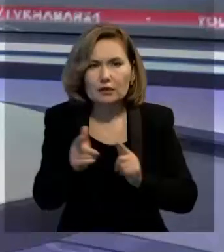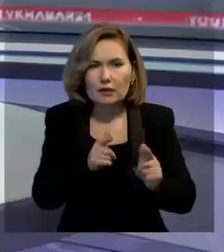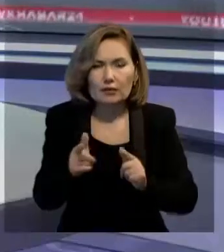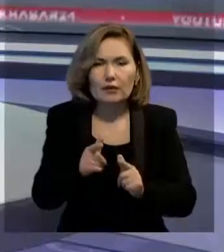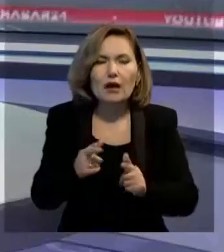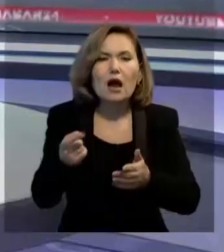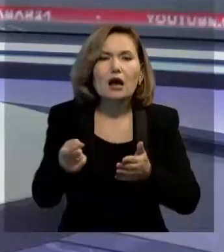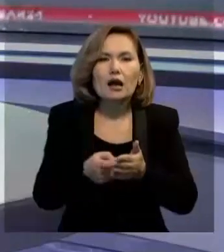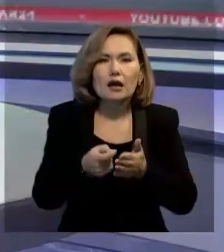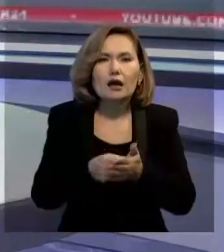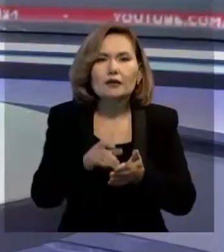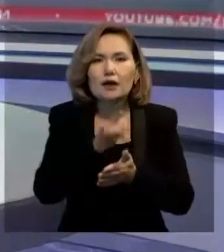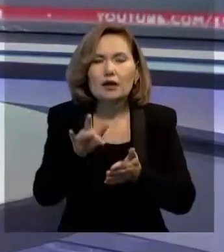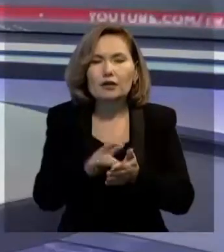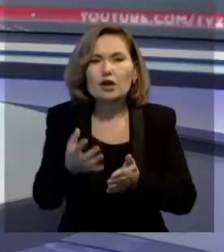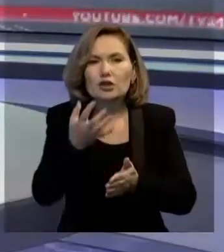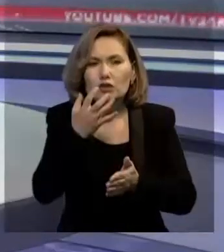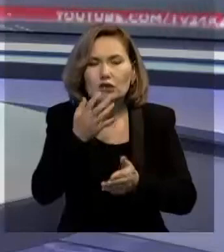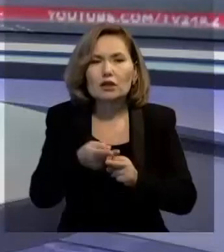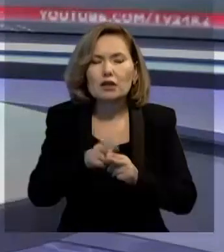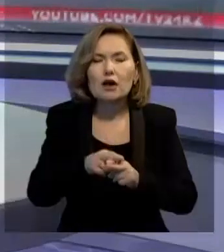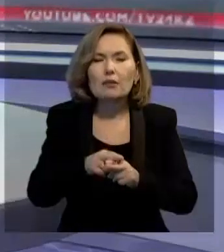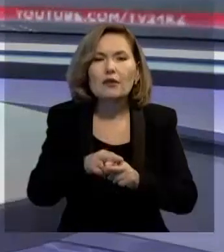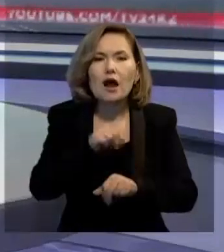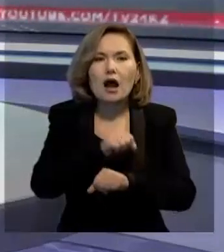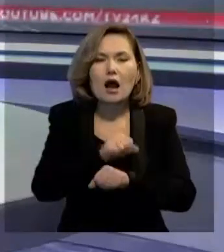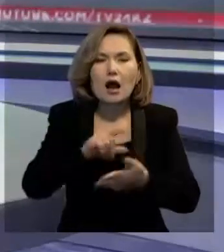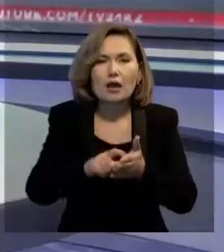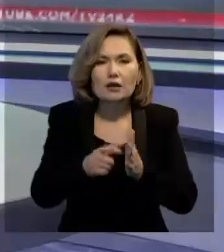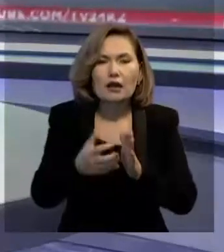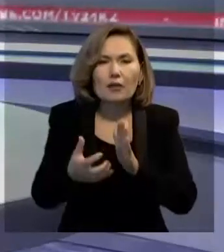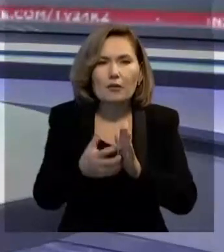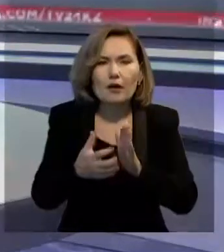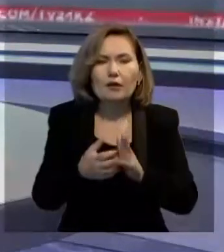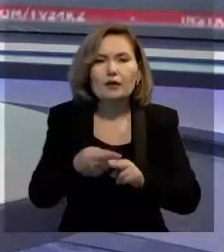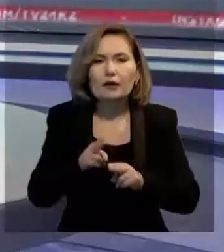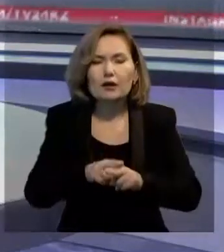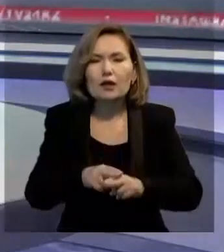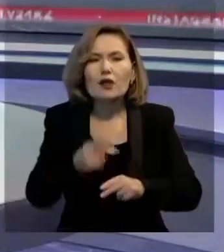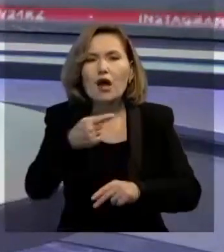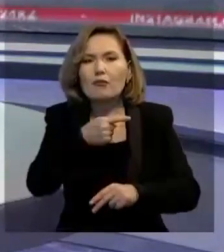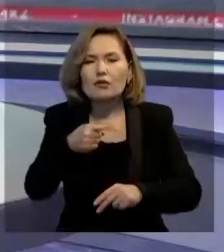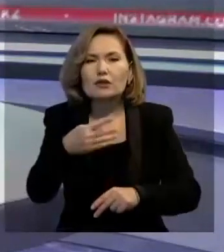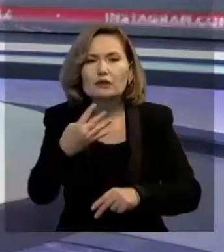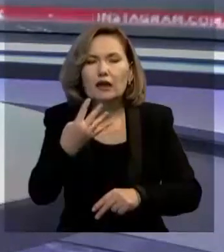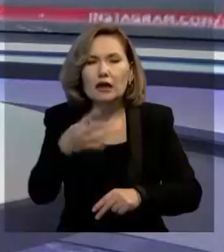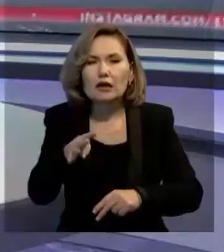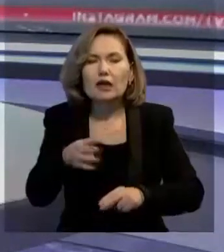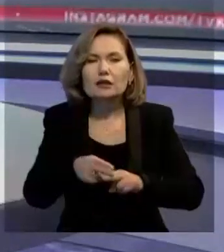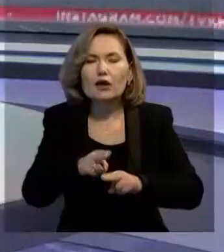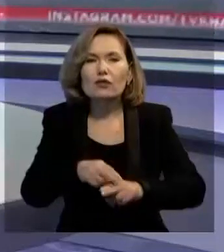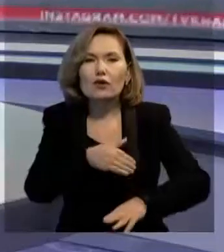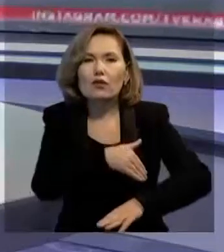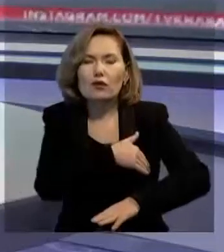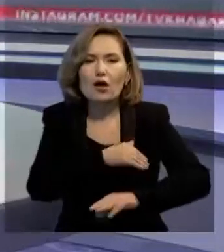Қарағанды қаласында жылы аялдамалар жетіспейді. Қақаған аязда ауа температурасы минус 40 градусқа дейін төмендейтін кеншілер шаһарында